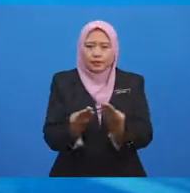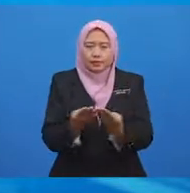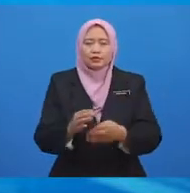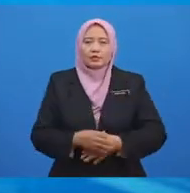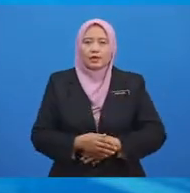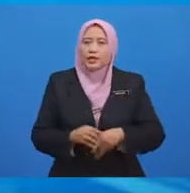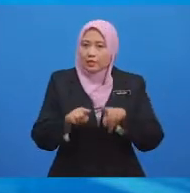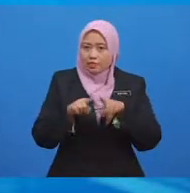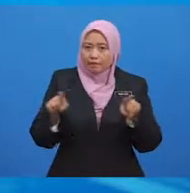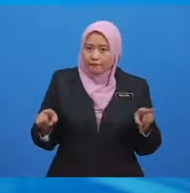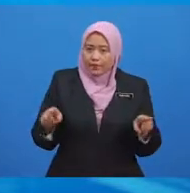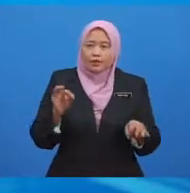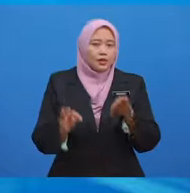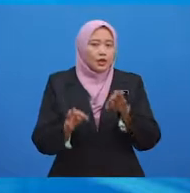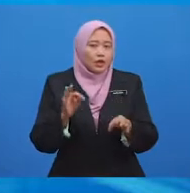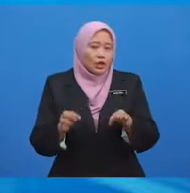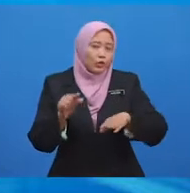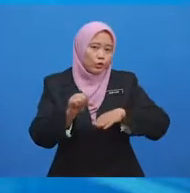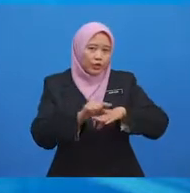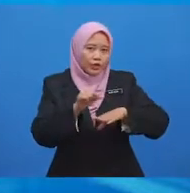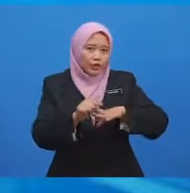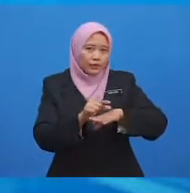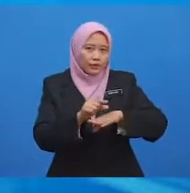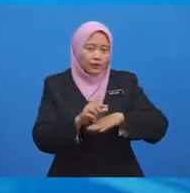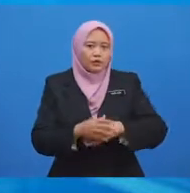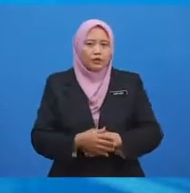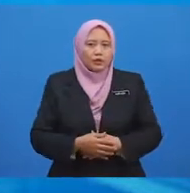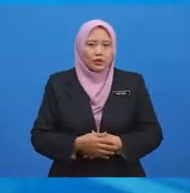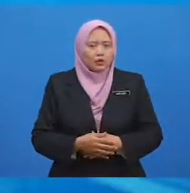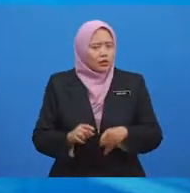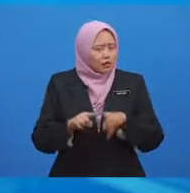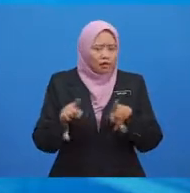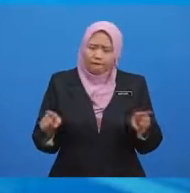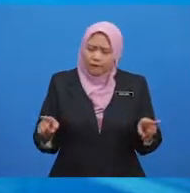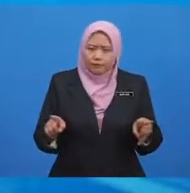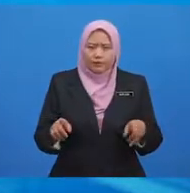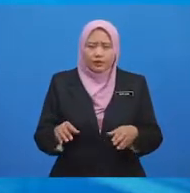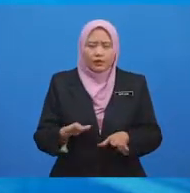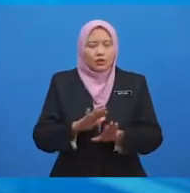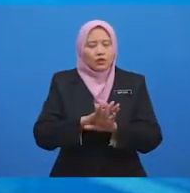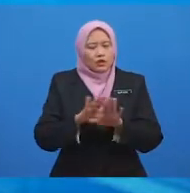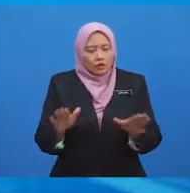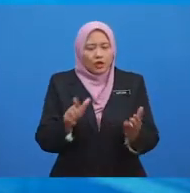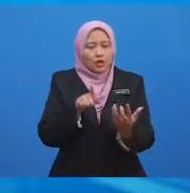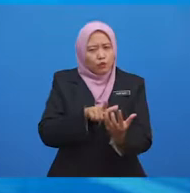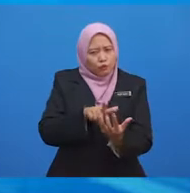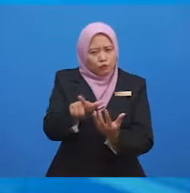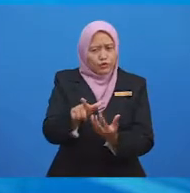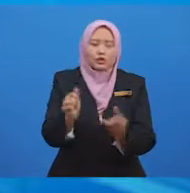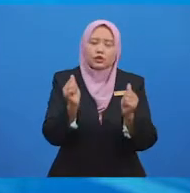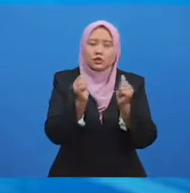jika kita menggunakannya tetapi tidak melupuskannya dengan